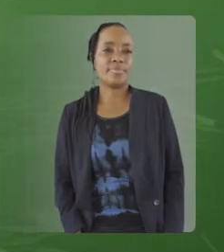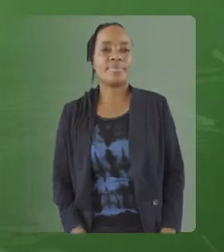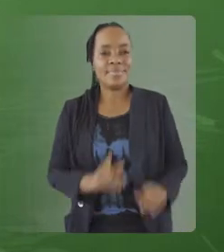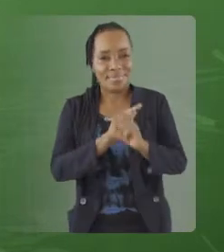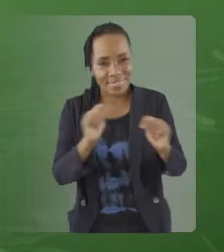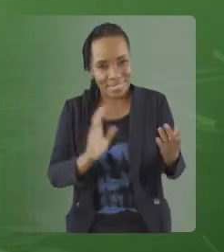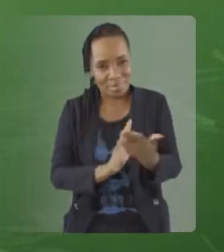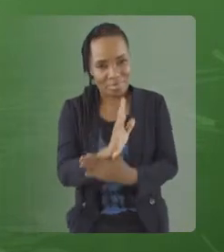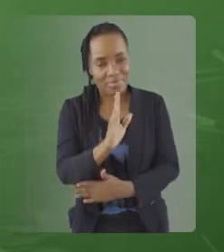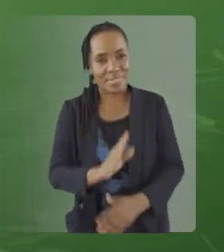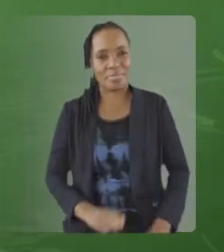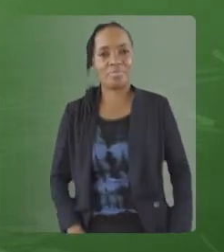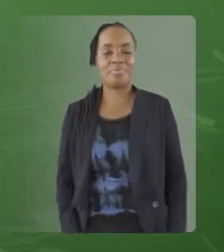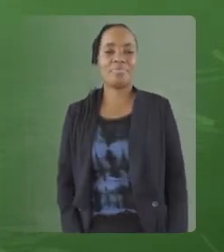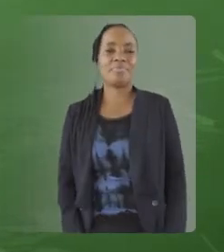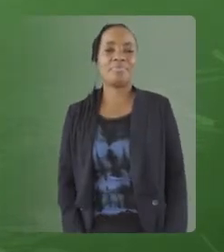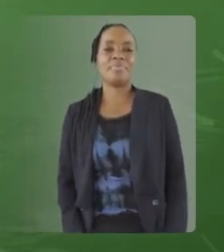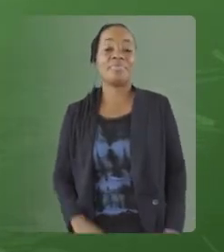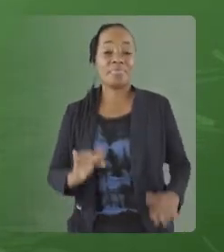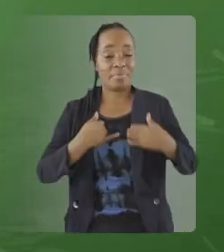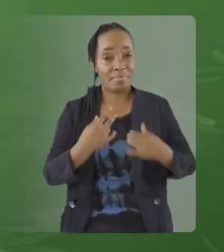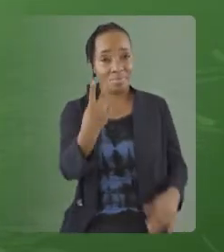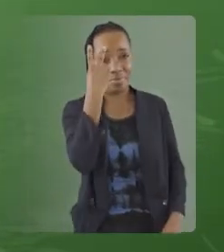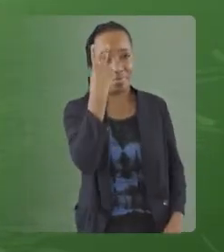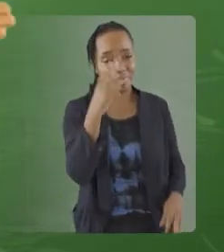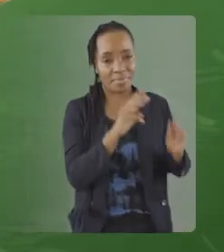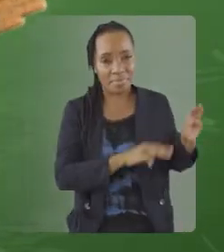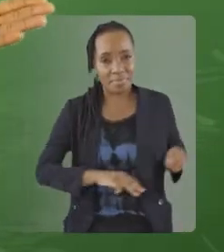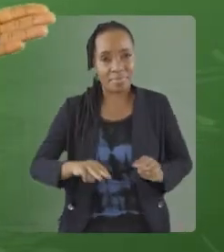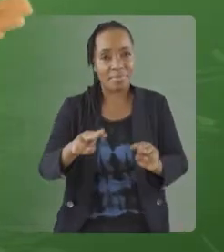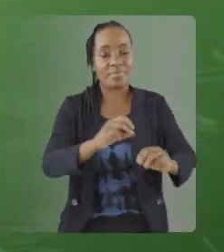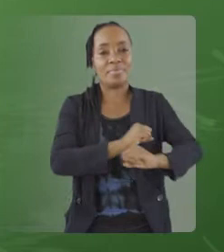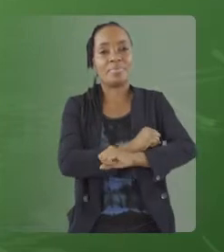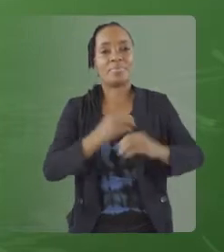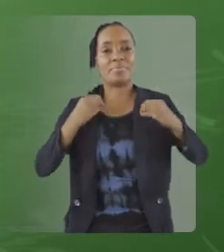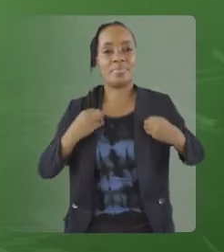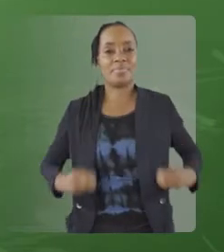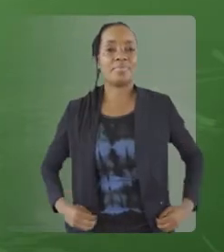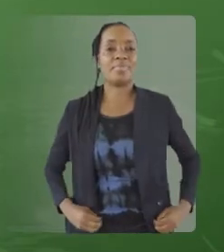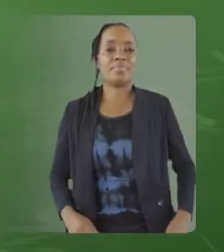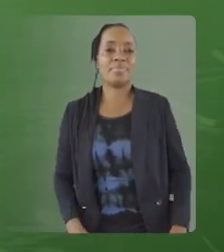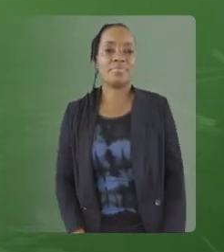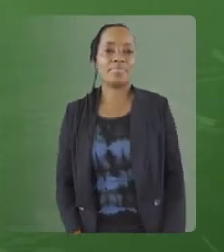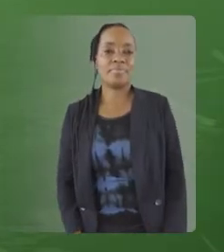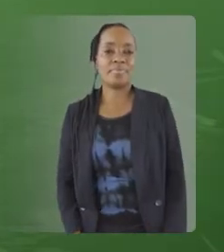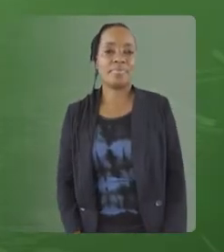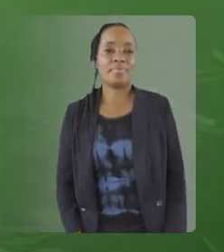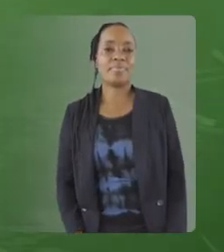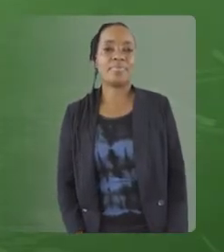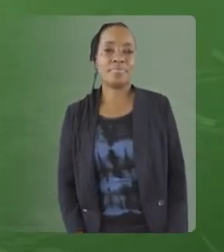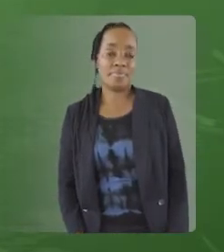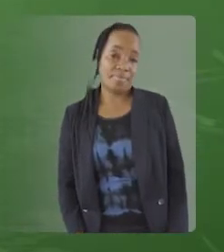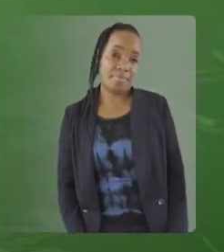Très bien, il existe deux types de moyens de défense de l'organisme. Ce